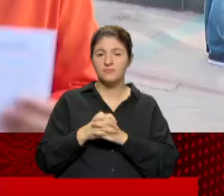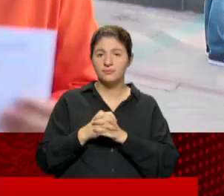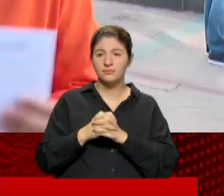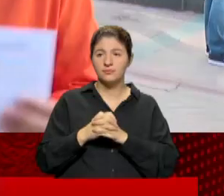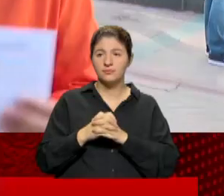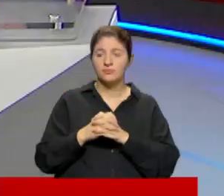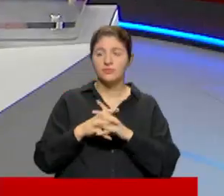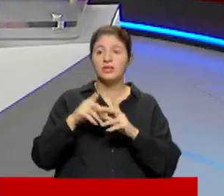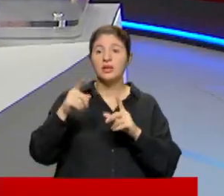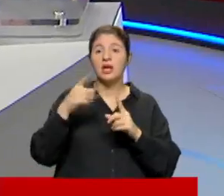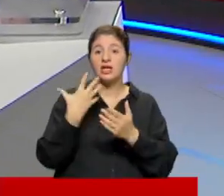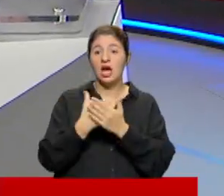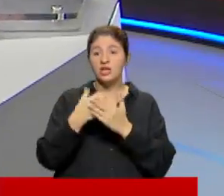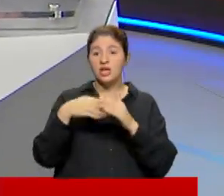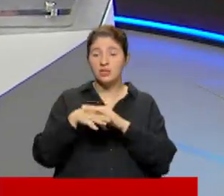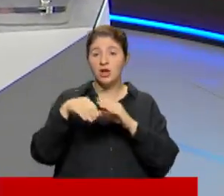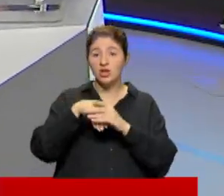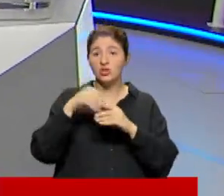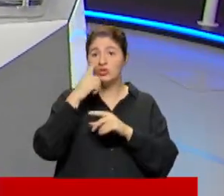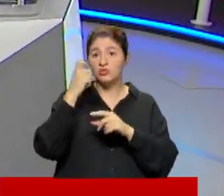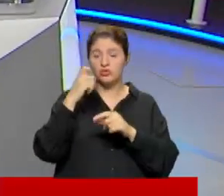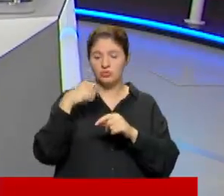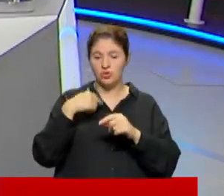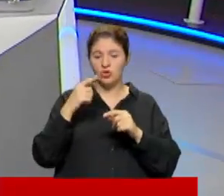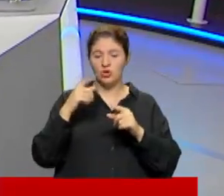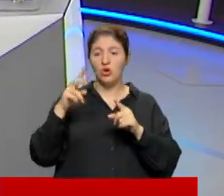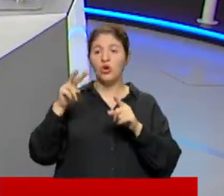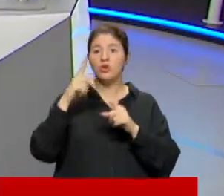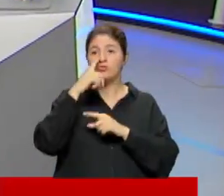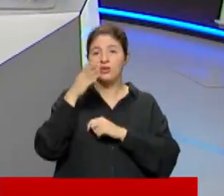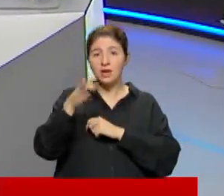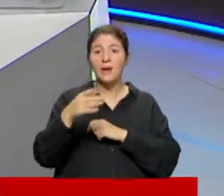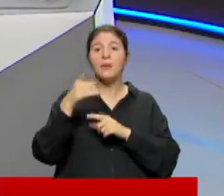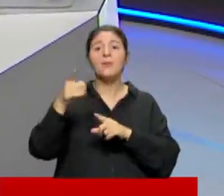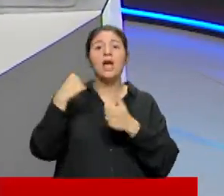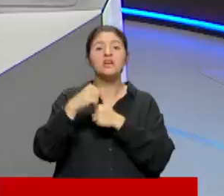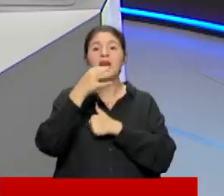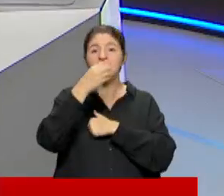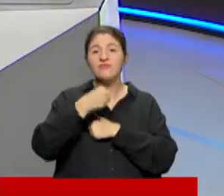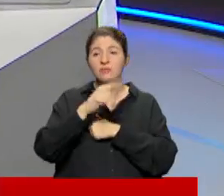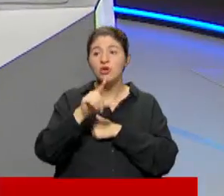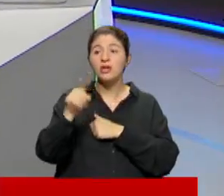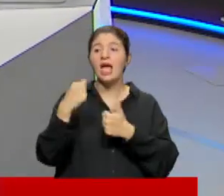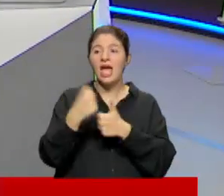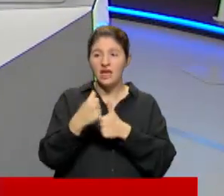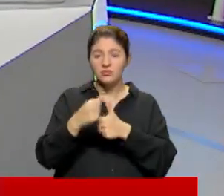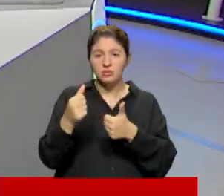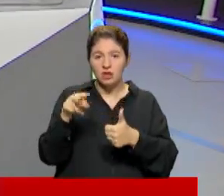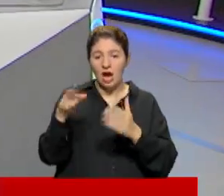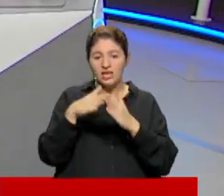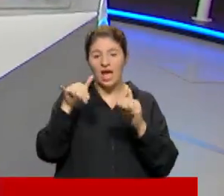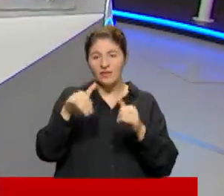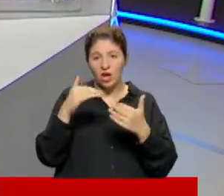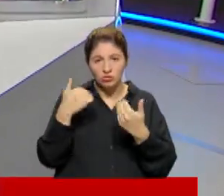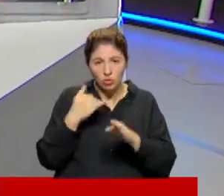otur alm iin Müdürlüğü geldiğimde eşimin izin vermesi gerektiği sediz evli hoc aynı evde